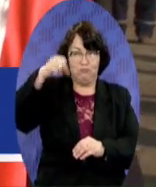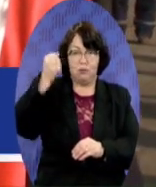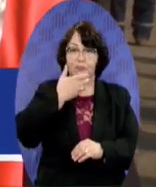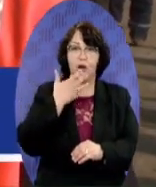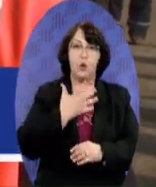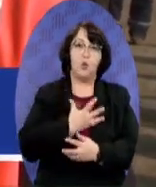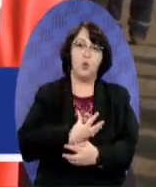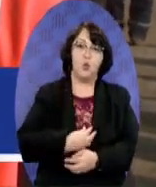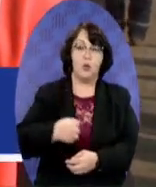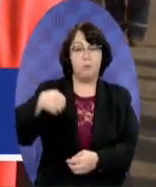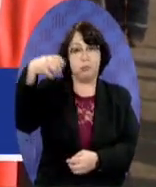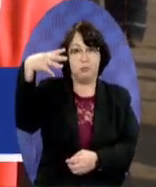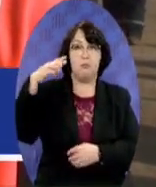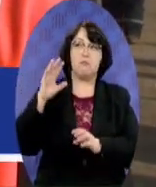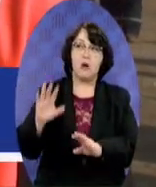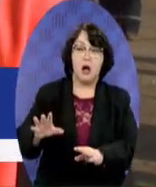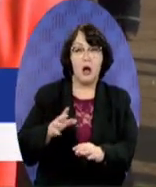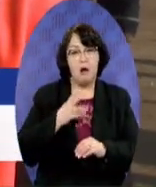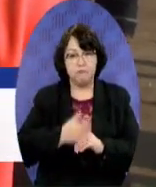тасралт саатал гардаг. За